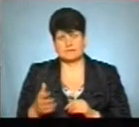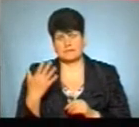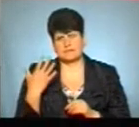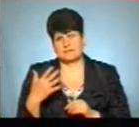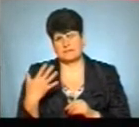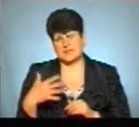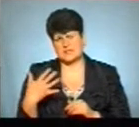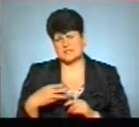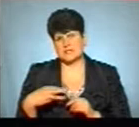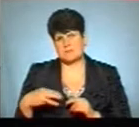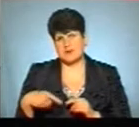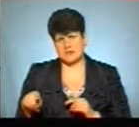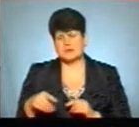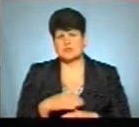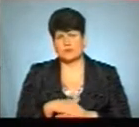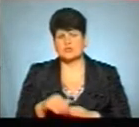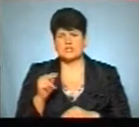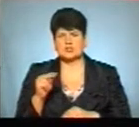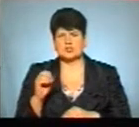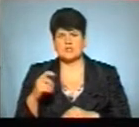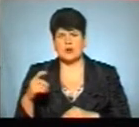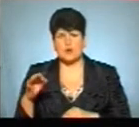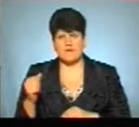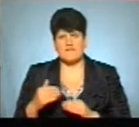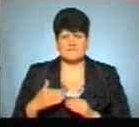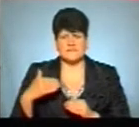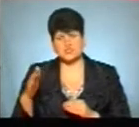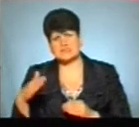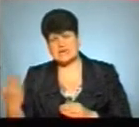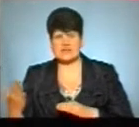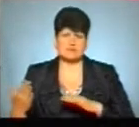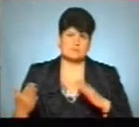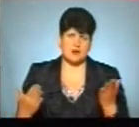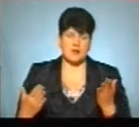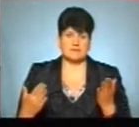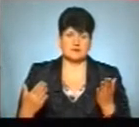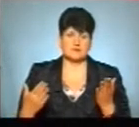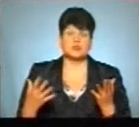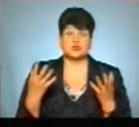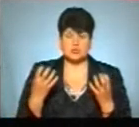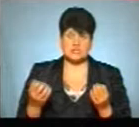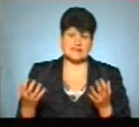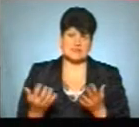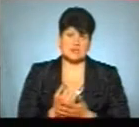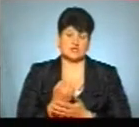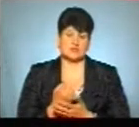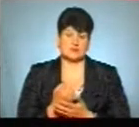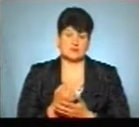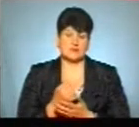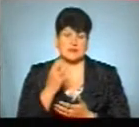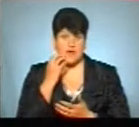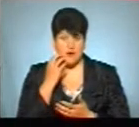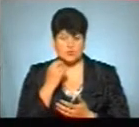50 метрів на тій самій вулиці Чехова вище, там зліва і справа, то ще б знайшли, здається, яблуню,